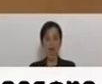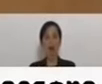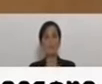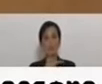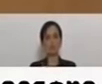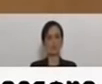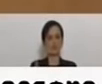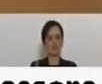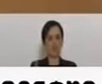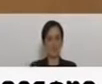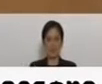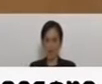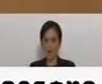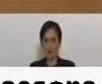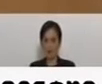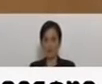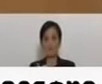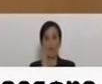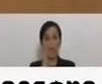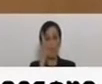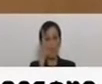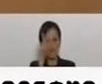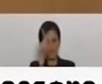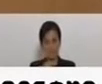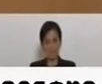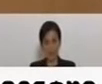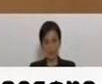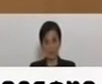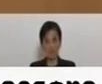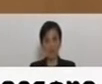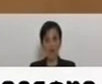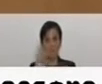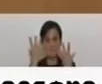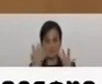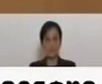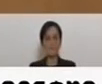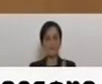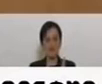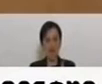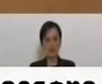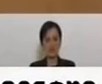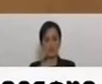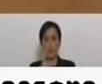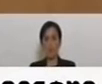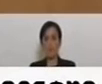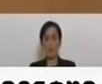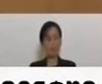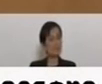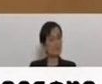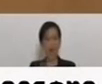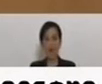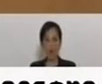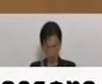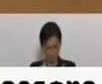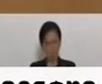სიამაყის, გამარჯვების და მომავლის რწმენის. ამ დღემ განსაზღვრა არამხოლოდ საქართველოს,